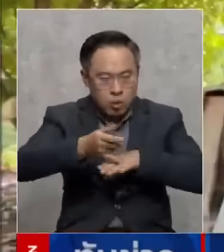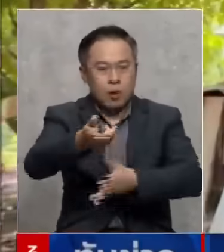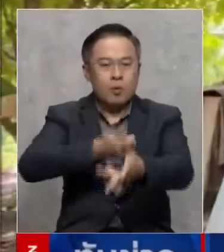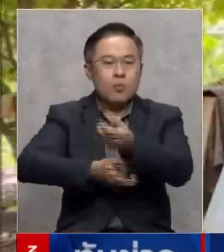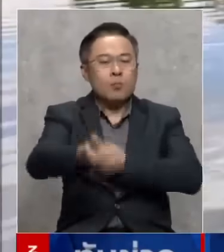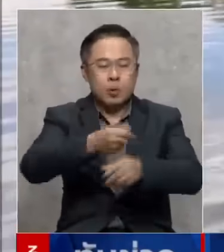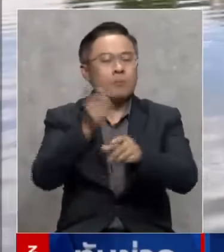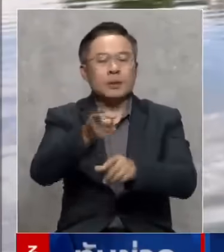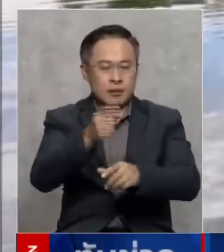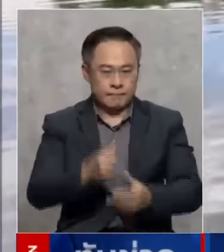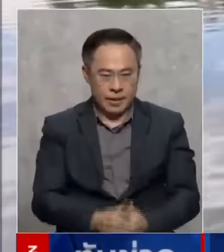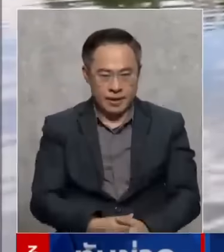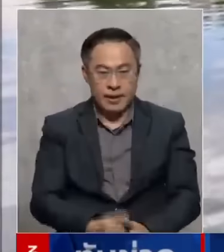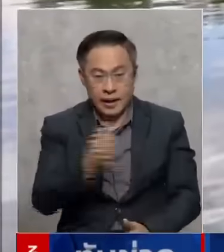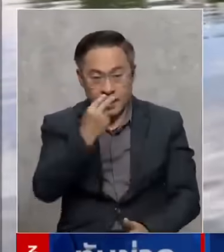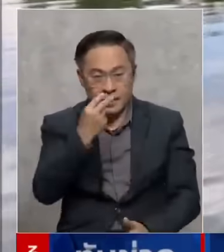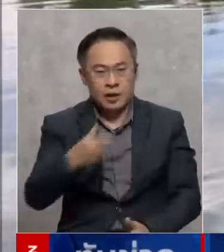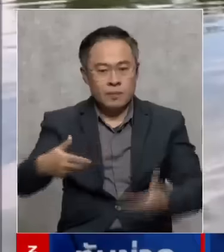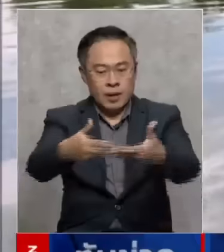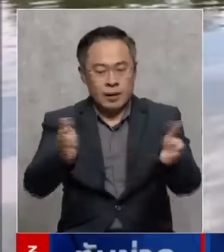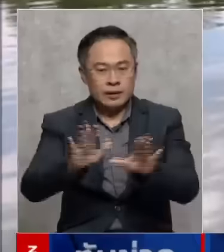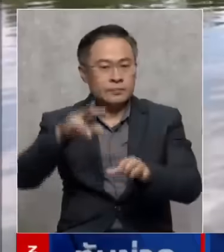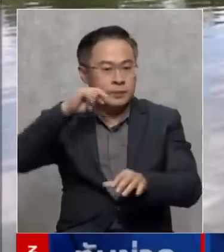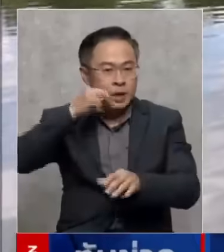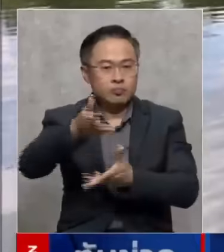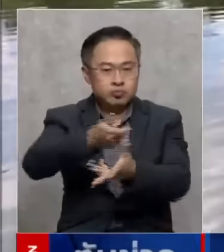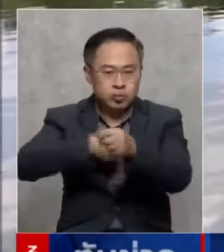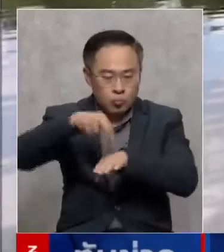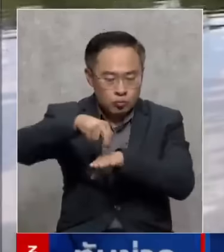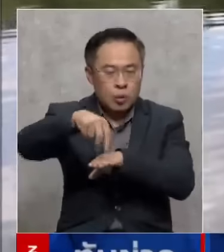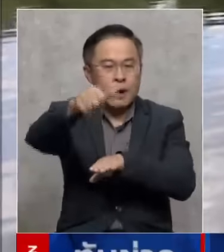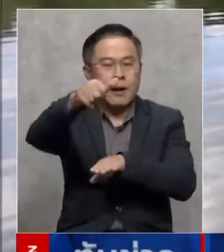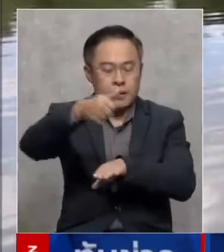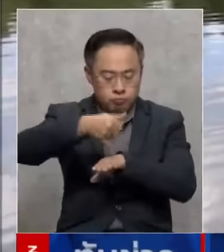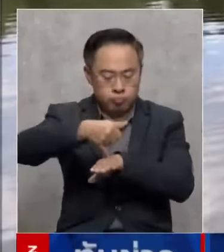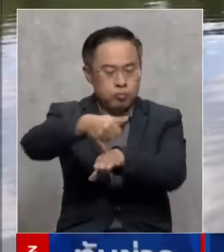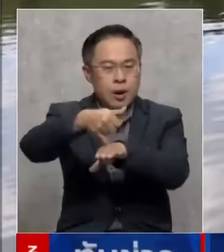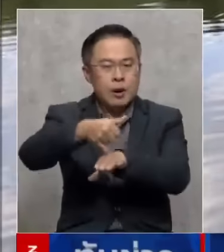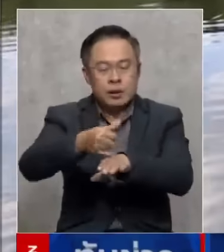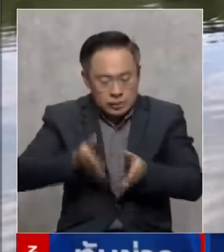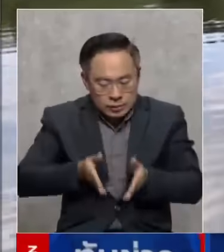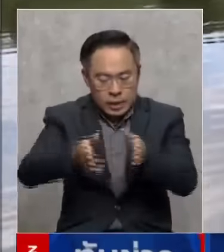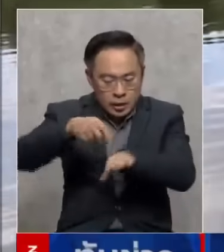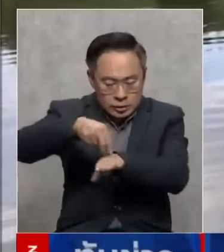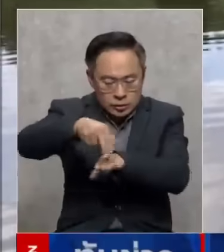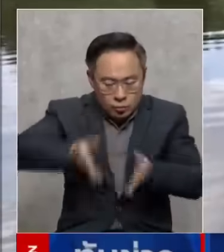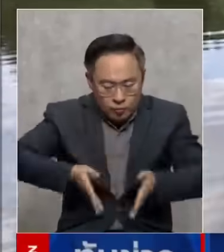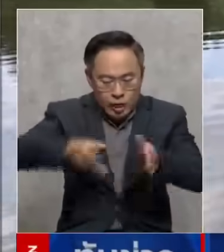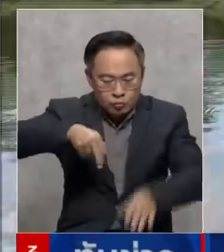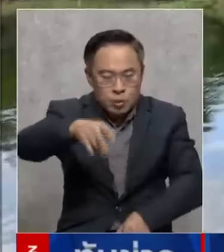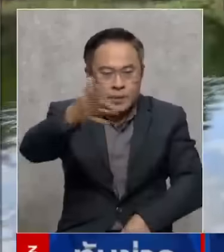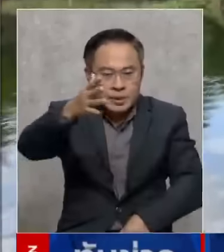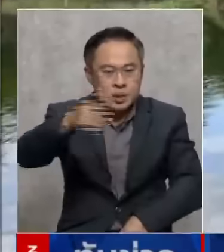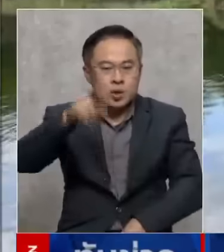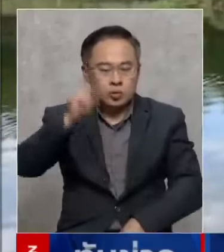จากการช่วยเหลือเบื้องต้นซึ่งหน่วยงานจะประสานกับทางนายอำเภอแม่สายนะครับแล้วก็หน่วยงานราชการในพื้นที่เข้าไปดำเนินการช่วยเหลือเพิ่มเติมนะครับเนี่ย